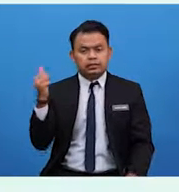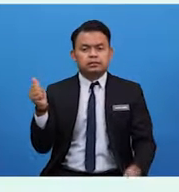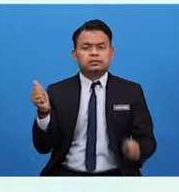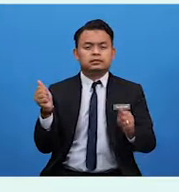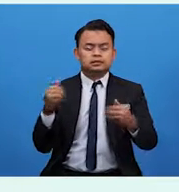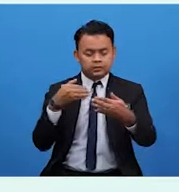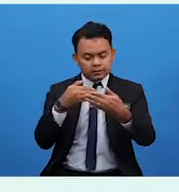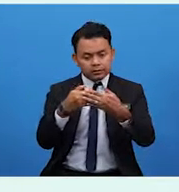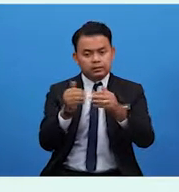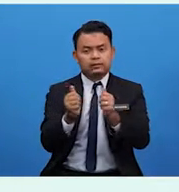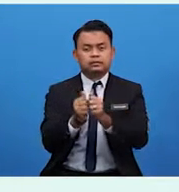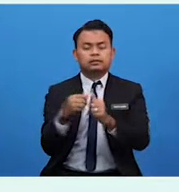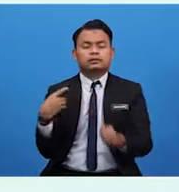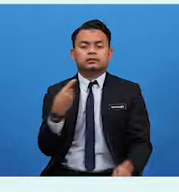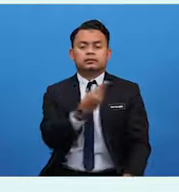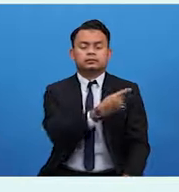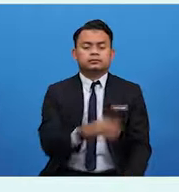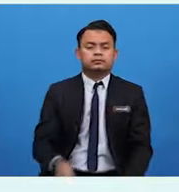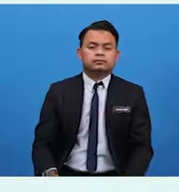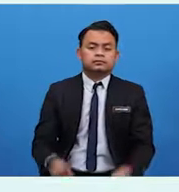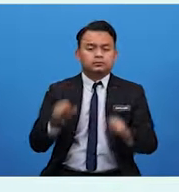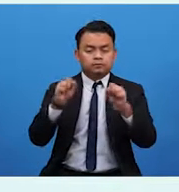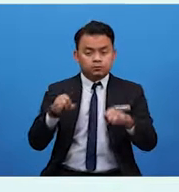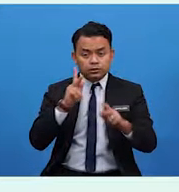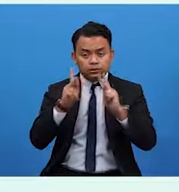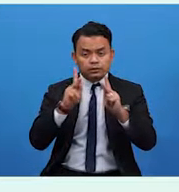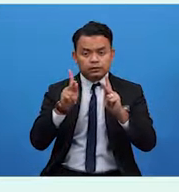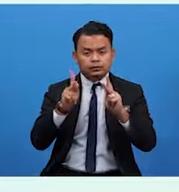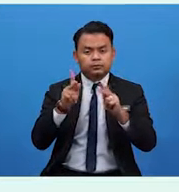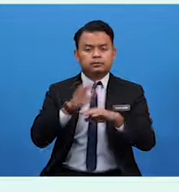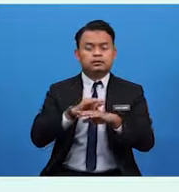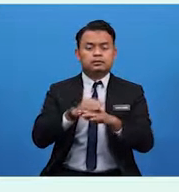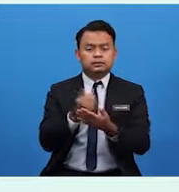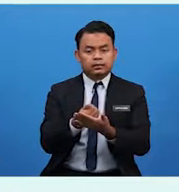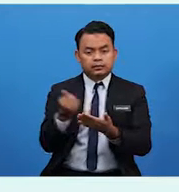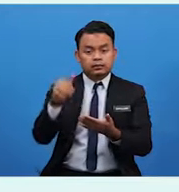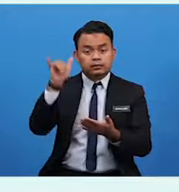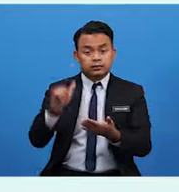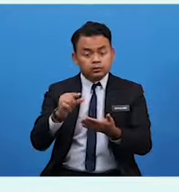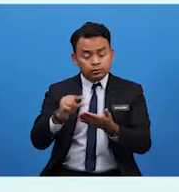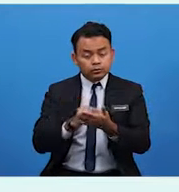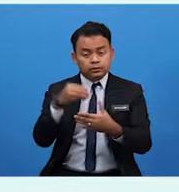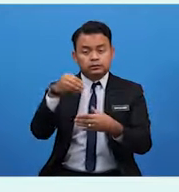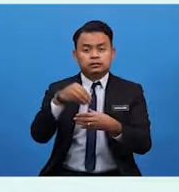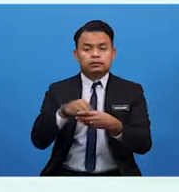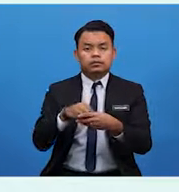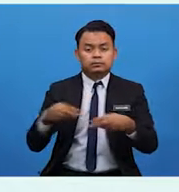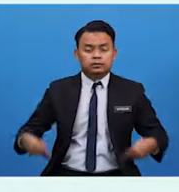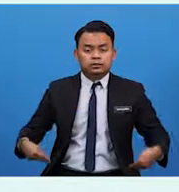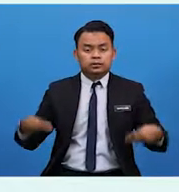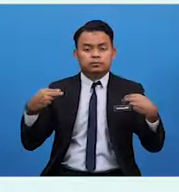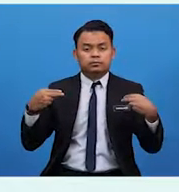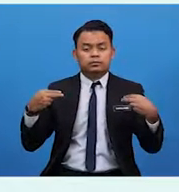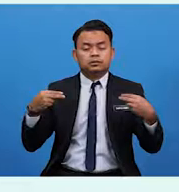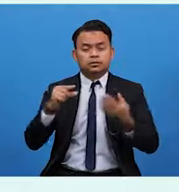dikatakan pelbagai alatan yang kita gunakan di dalam kehidupan seharian menggunakan sistem elektrik. Contohnya, kipas